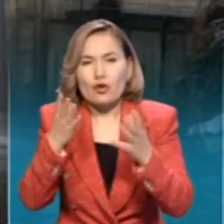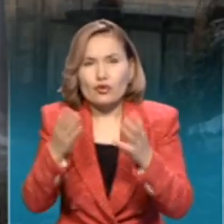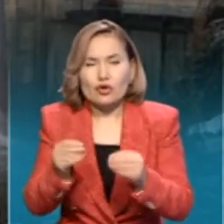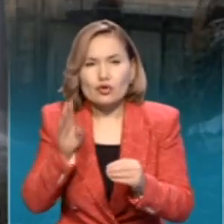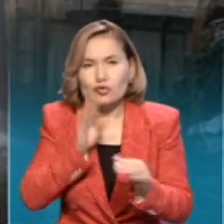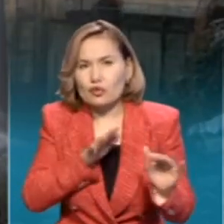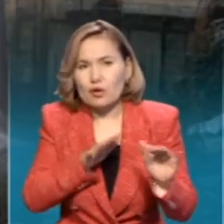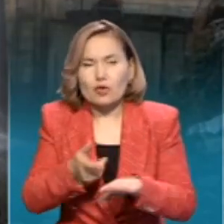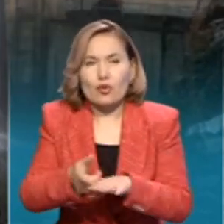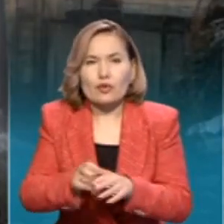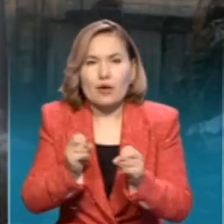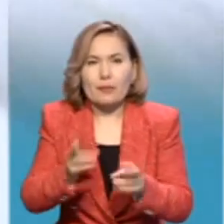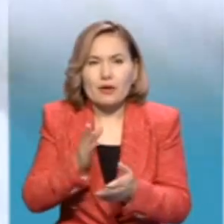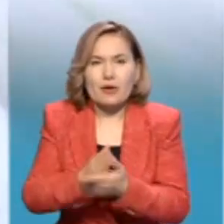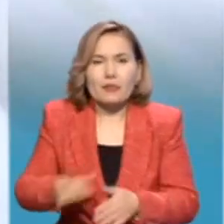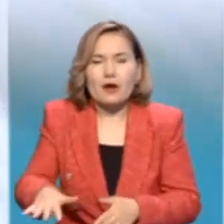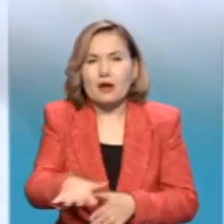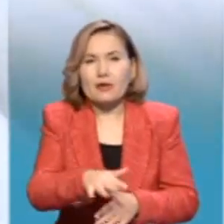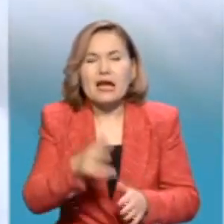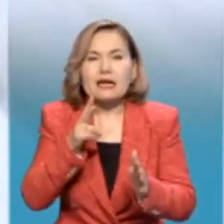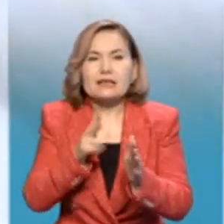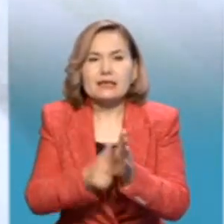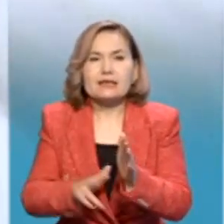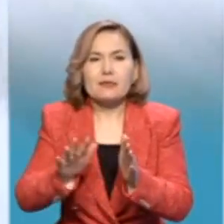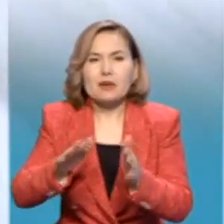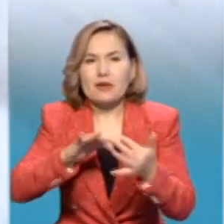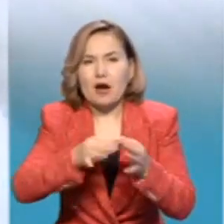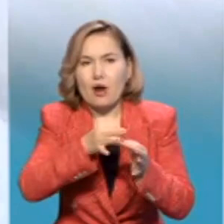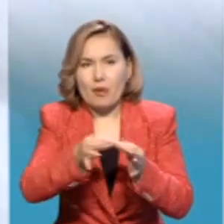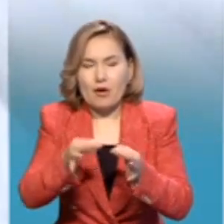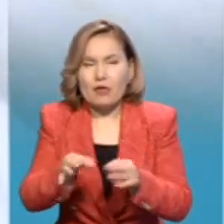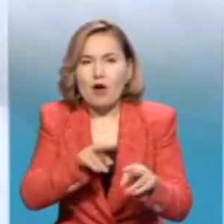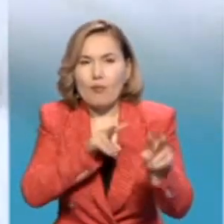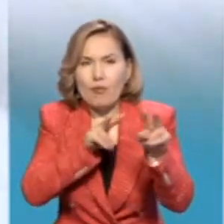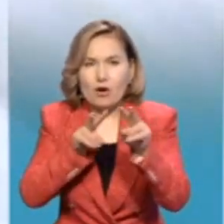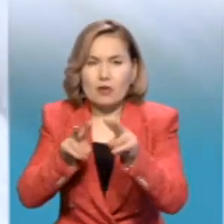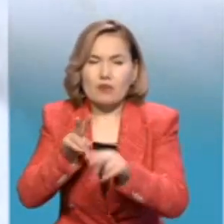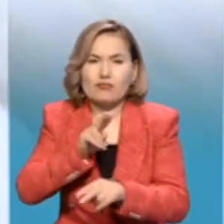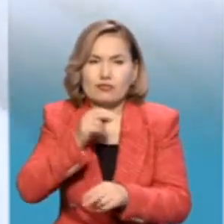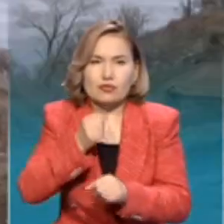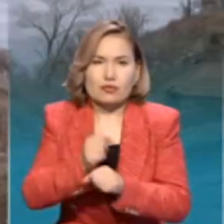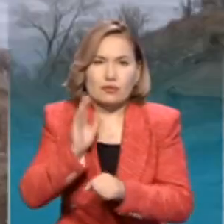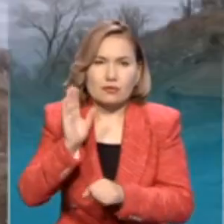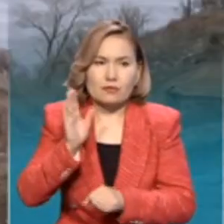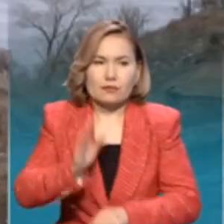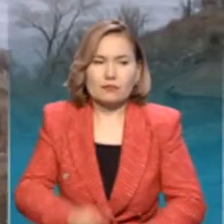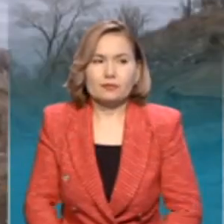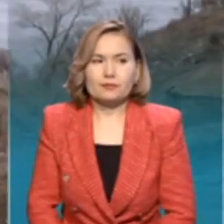жетеді. Қауіпті аймақта орналасқан 85 елді мекен бақылауға алынды.